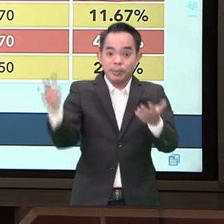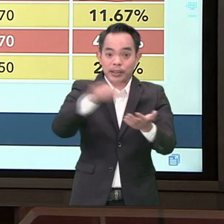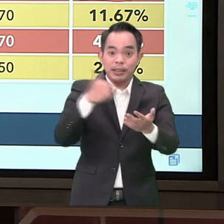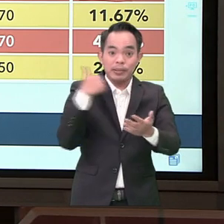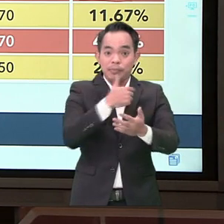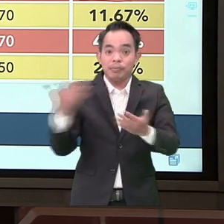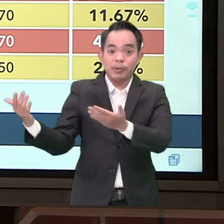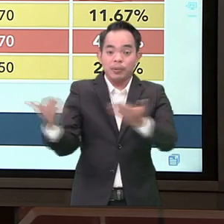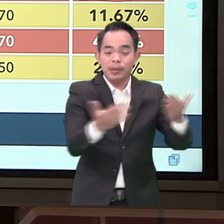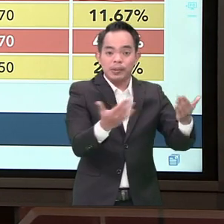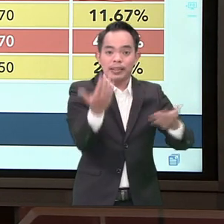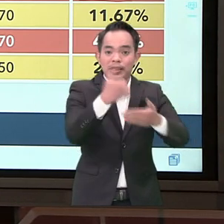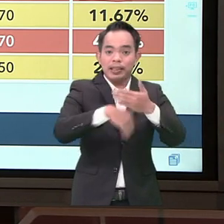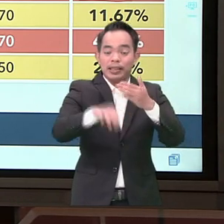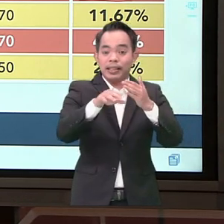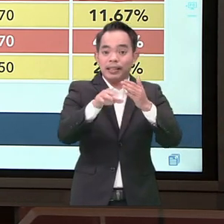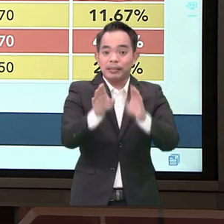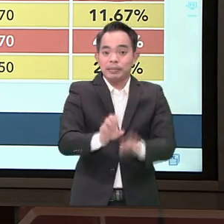akan kami bawakan dalam